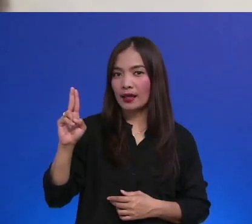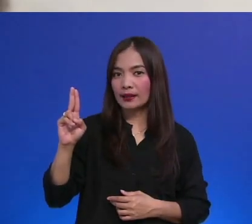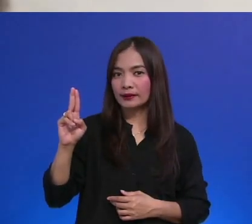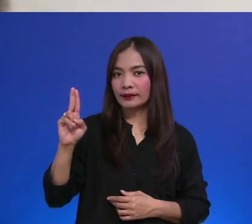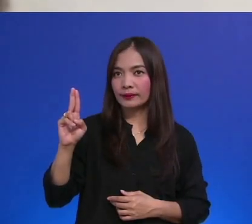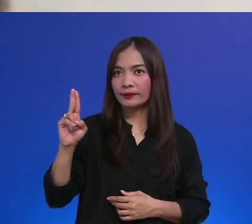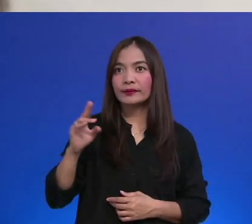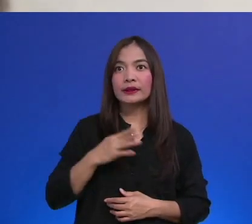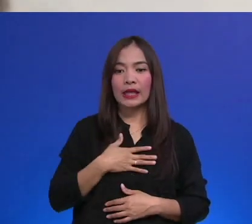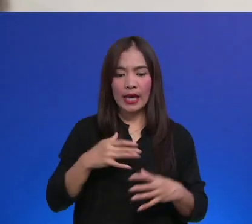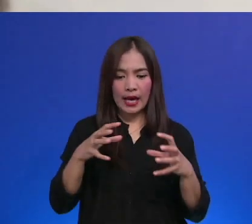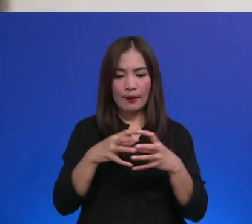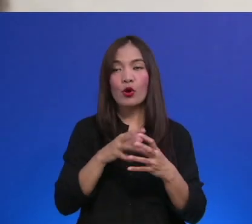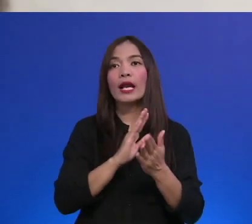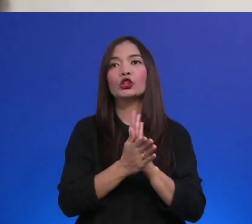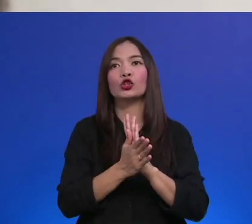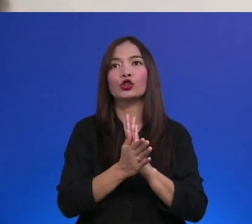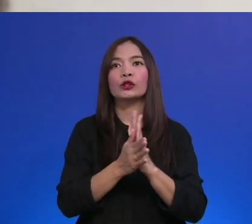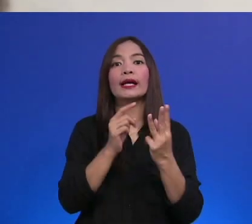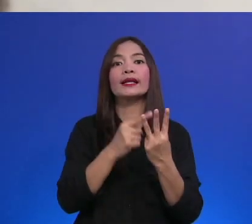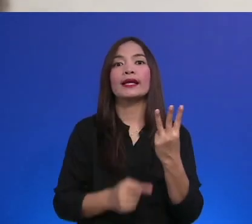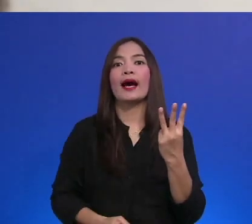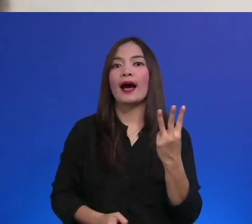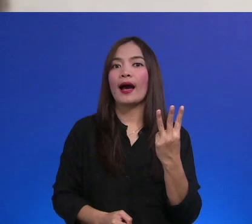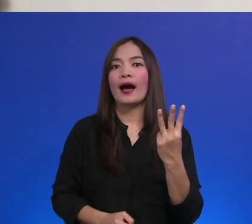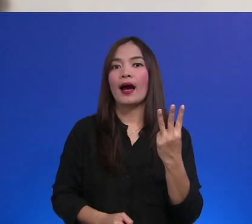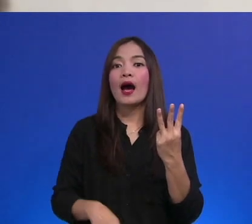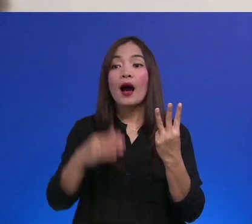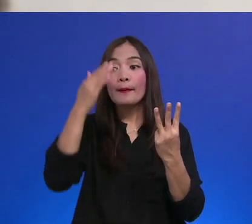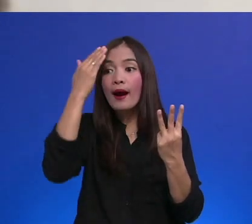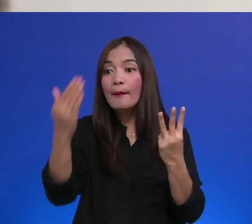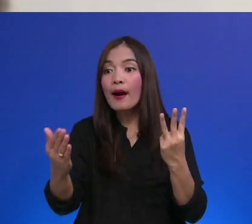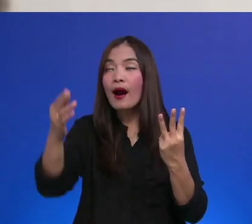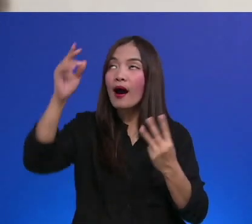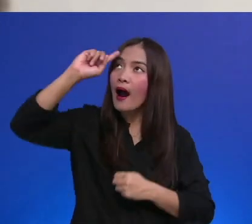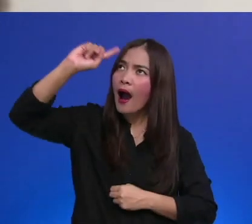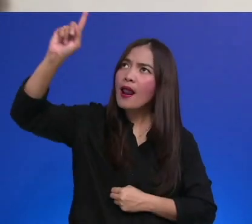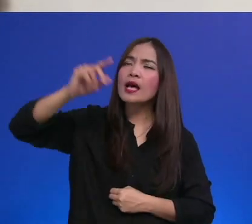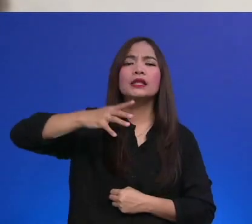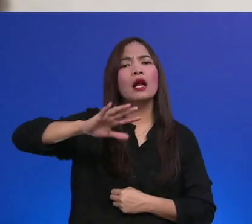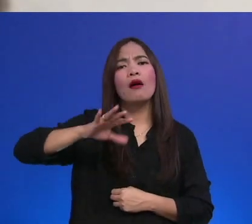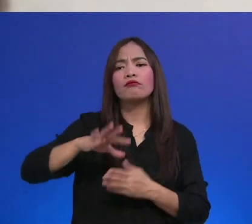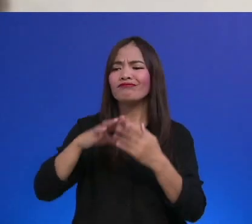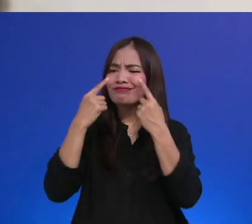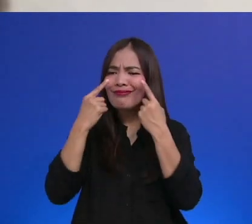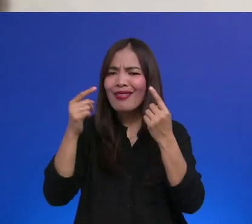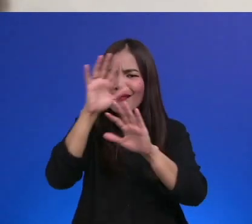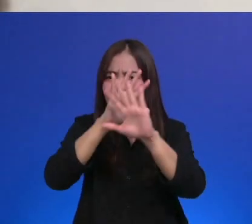saya gabung langsung ya yang ketiga Mengapa alasan tidak nyata